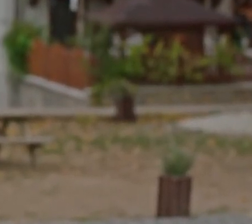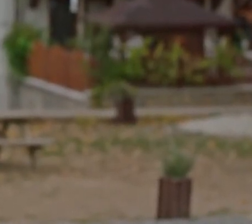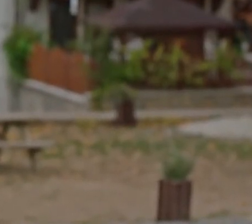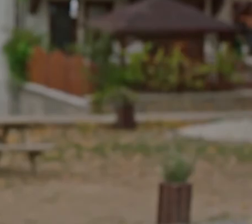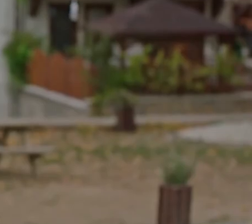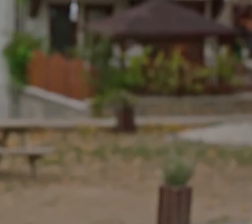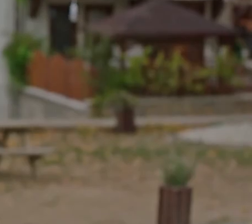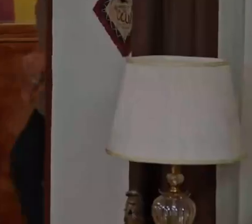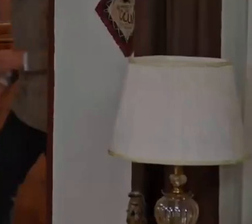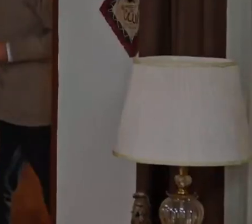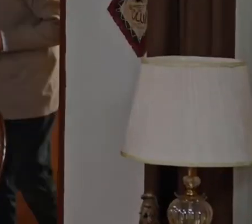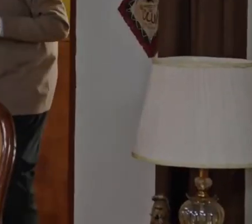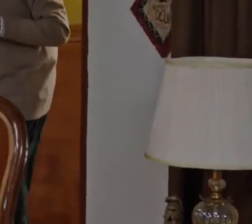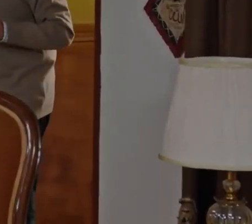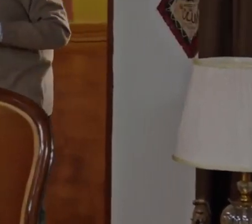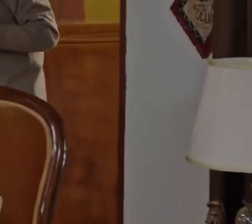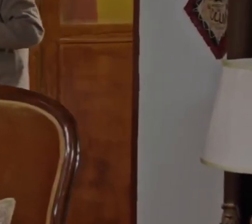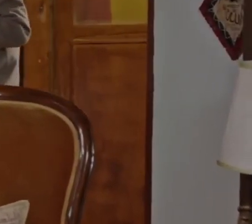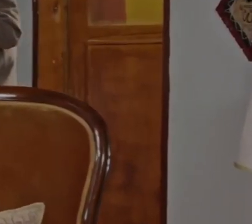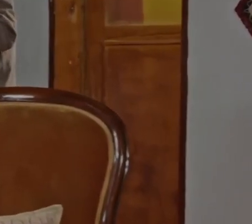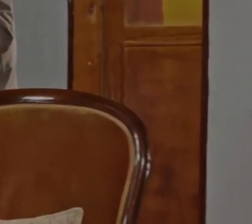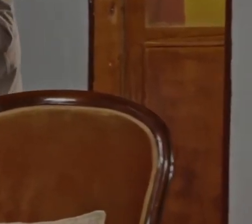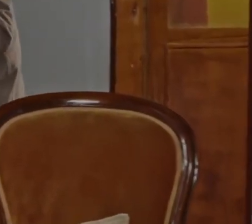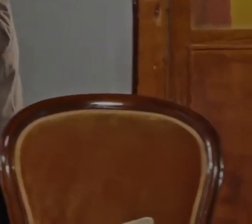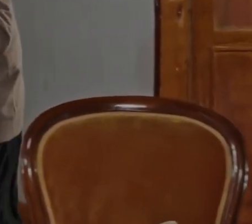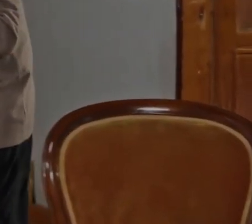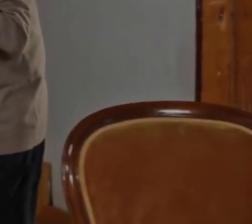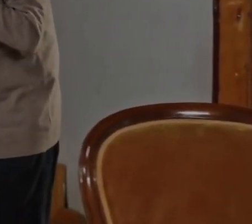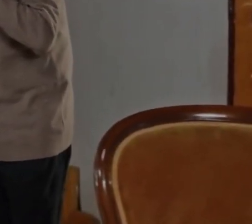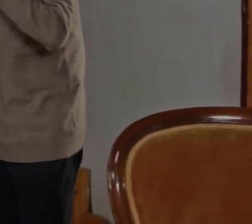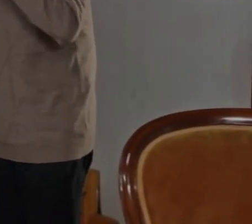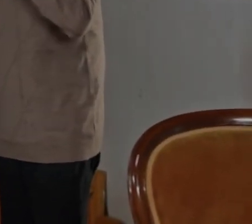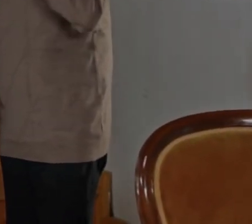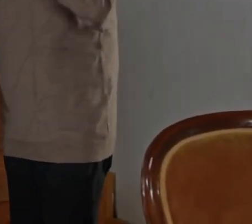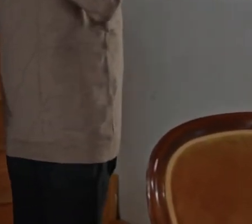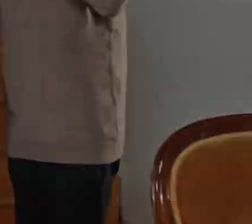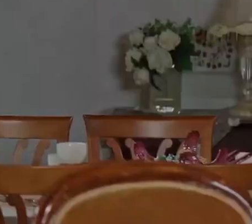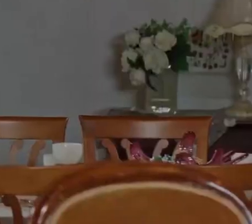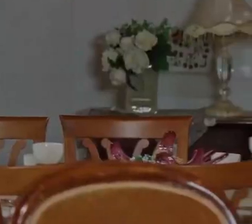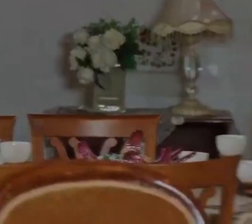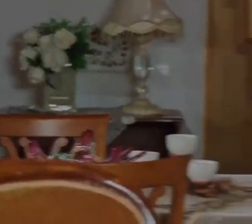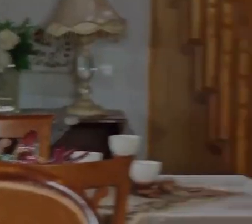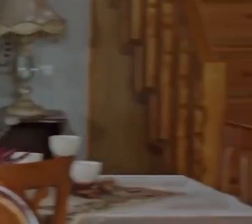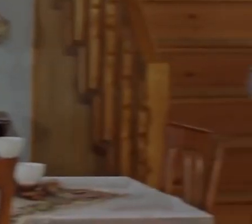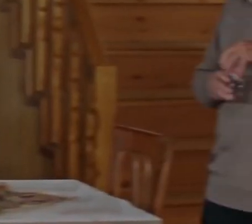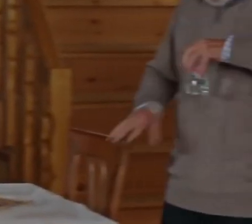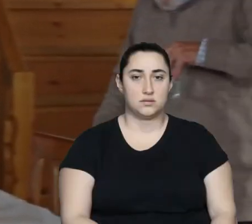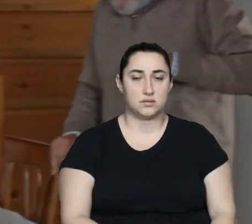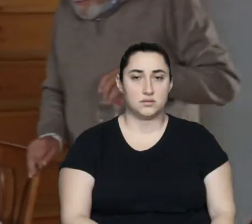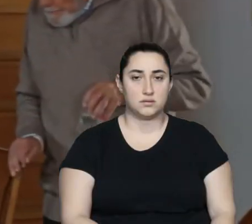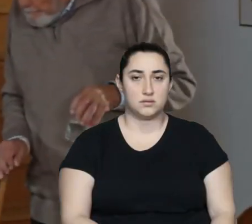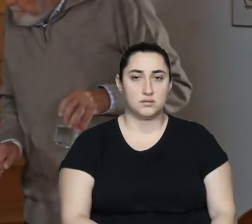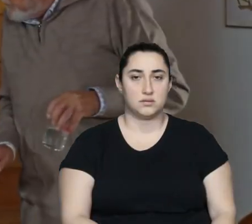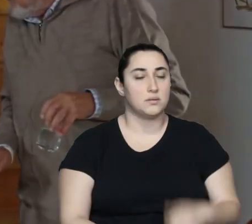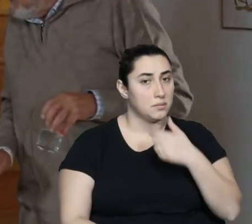Faik evde su bardağıyla mutfaktan çıktı. Adımlarını sanki her an düşecek gibi atıp masanın sandalyesine tutundu. İbrahim